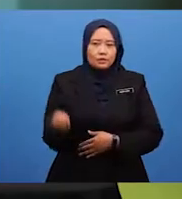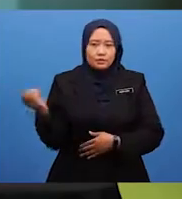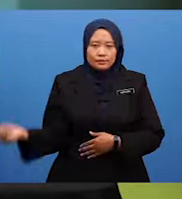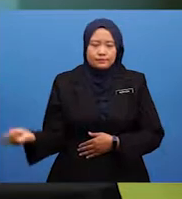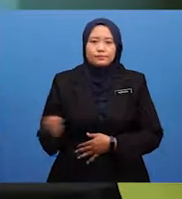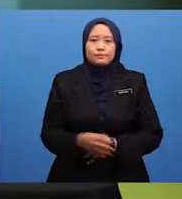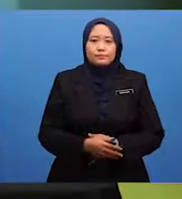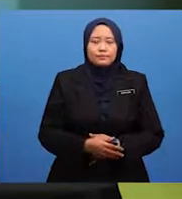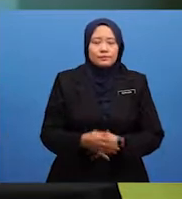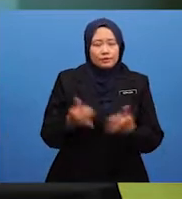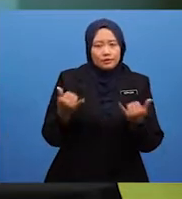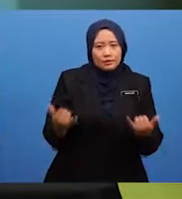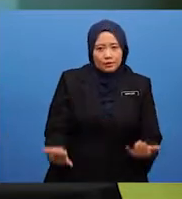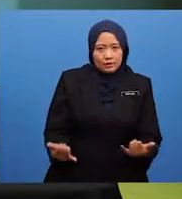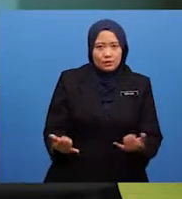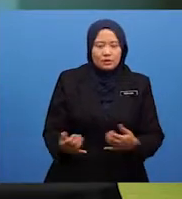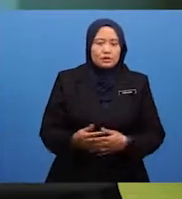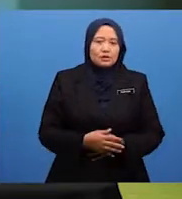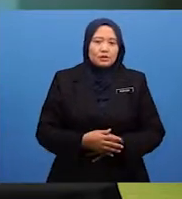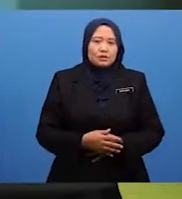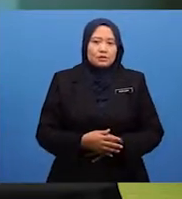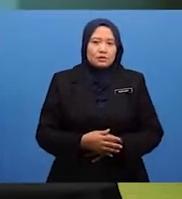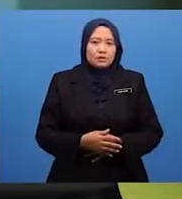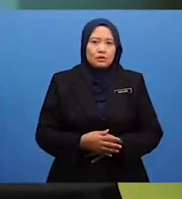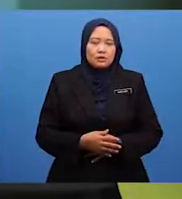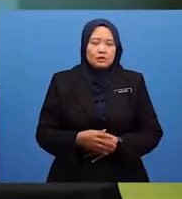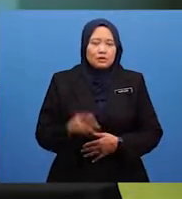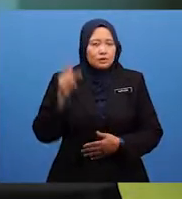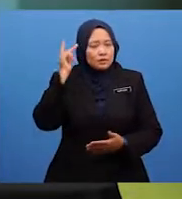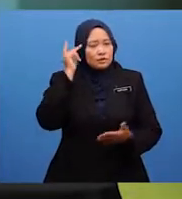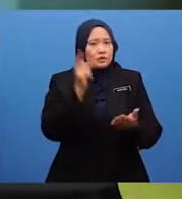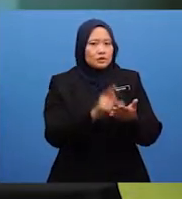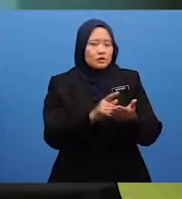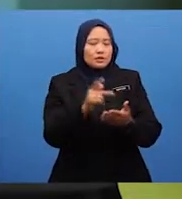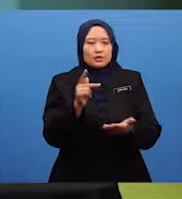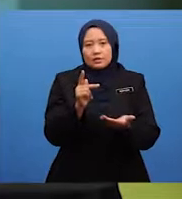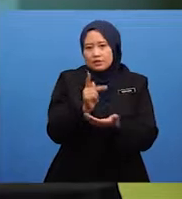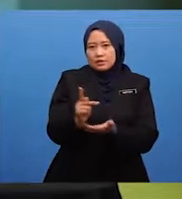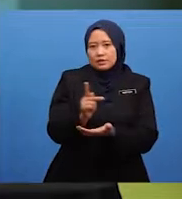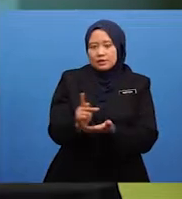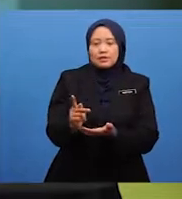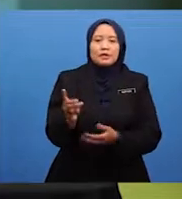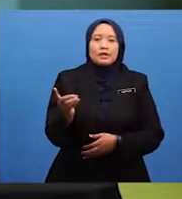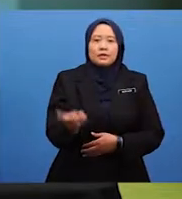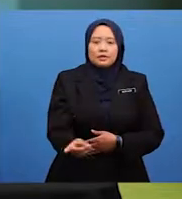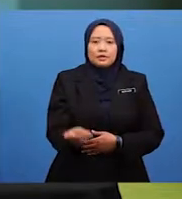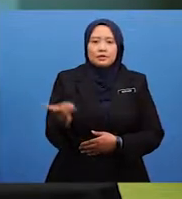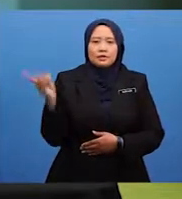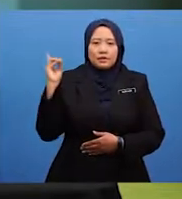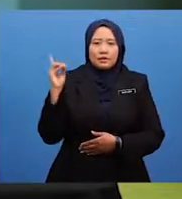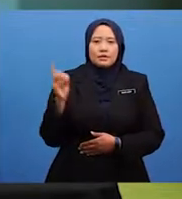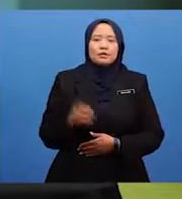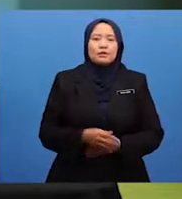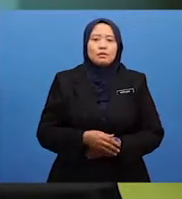Sekarang, kenal pasti kesan-kesan daya yang dikenakan ke atas belon